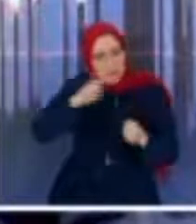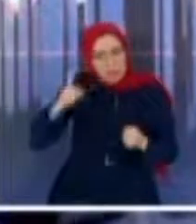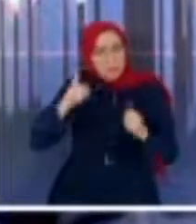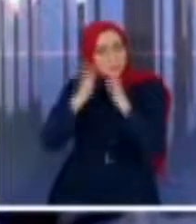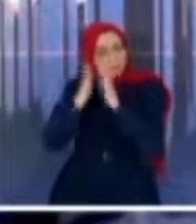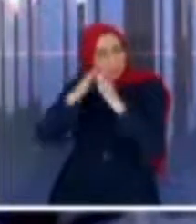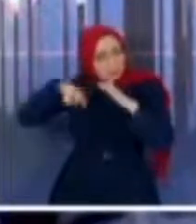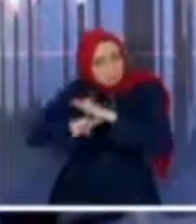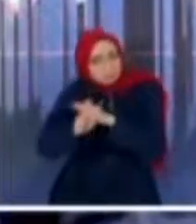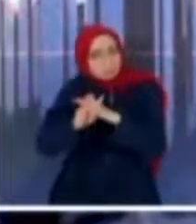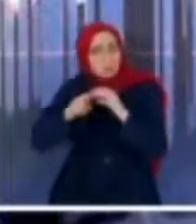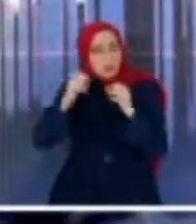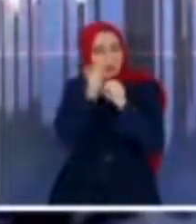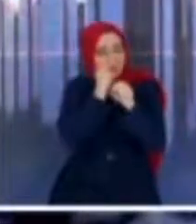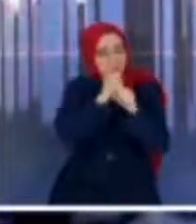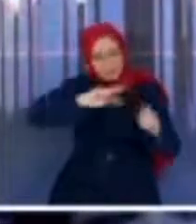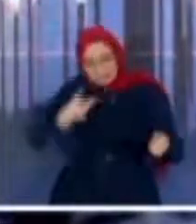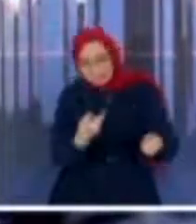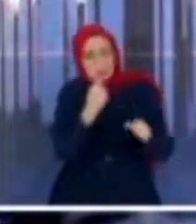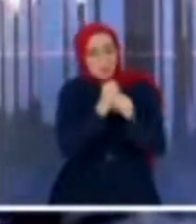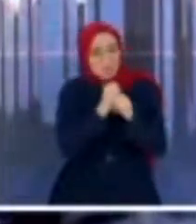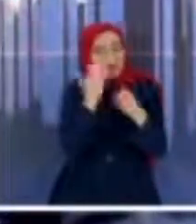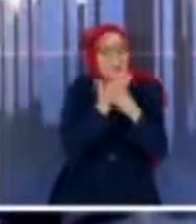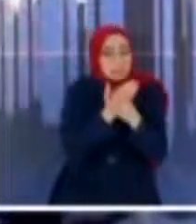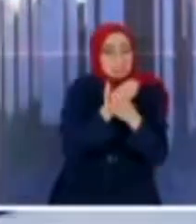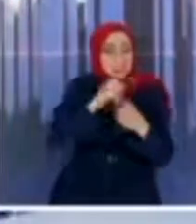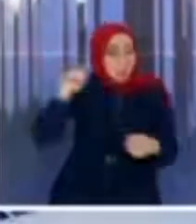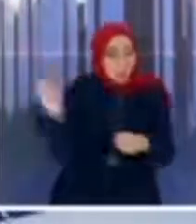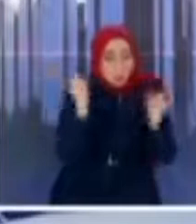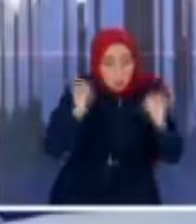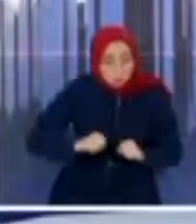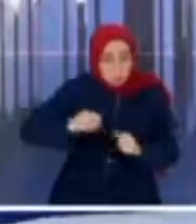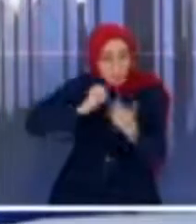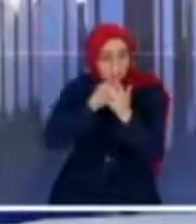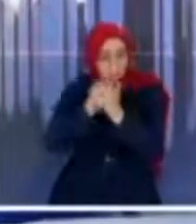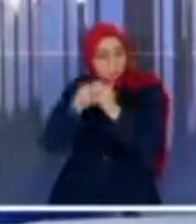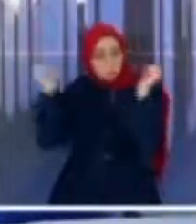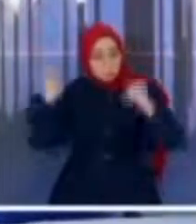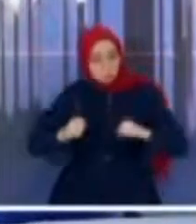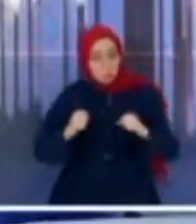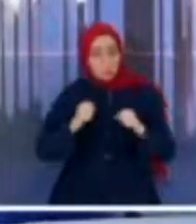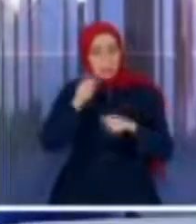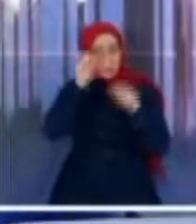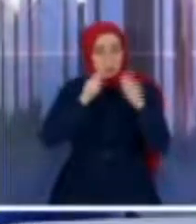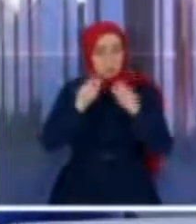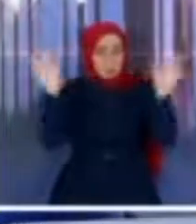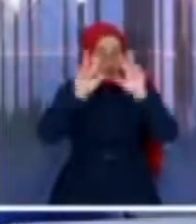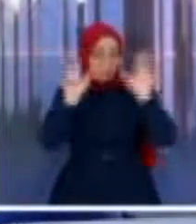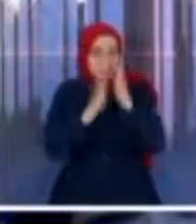شغل، حوادث مدرسيه، الناس الكل معرضه للحوادث. دونك انت اللي تتفرج فيها ما تترددش، ابعث اهدو